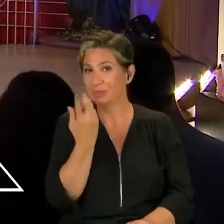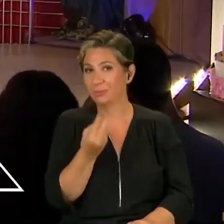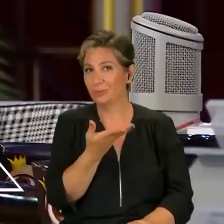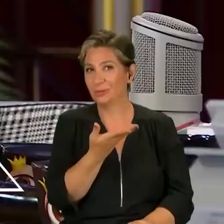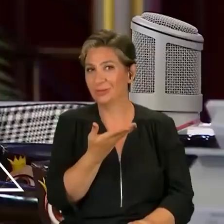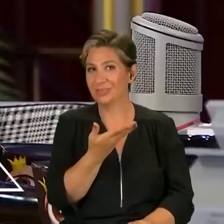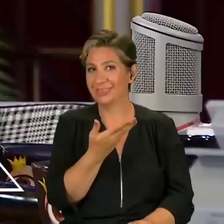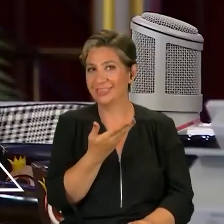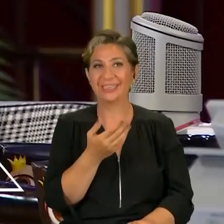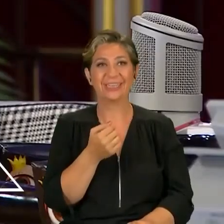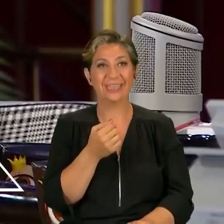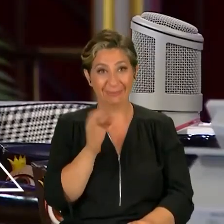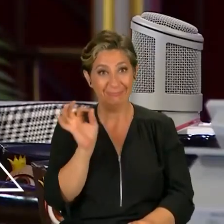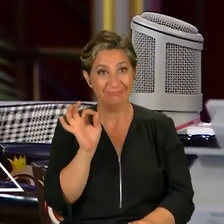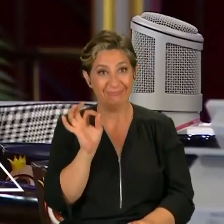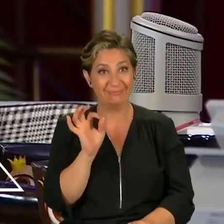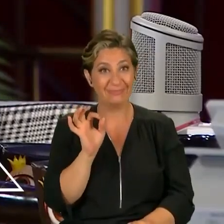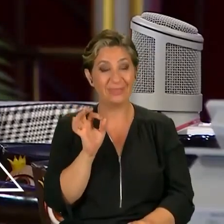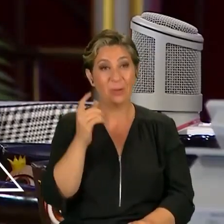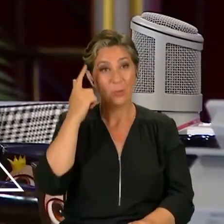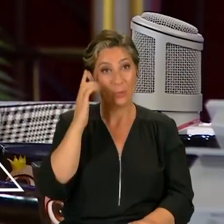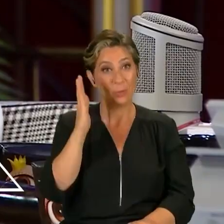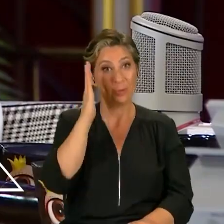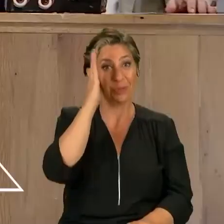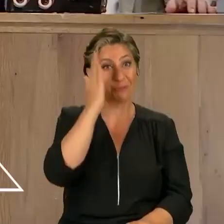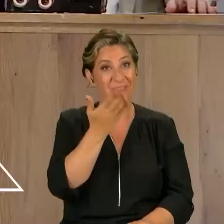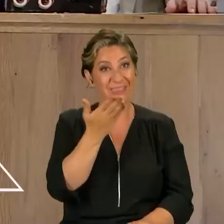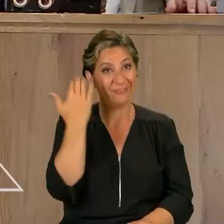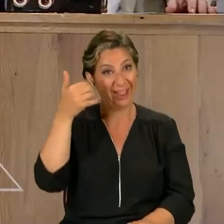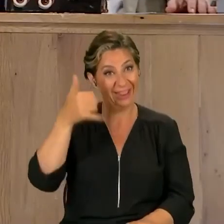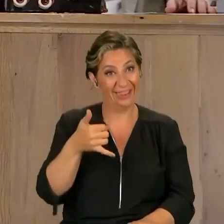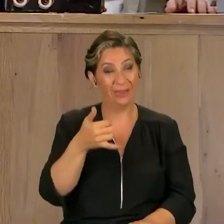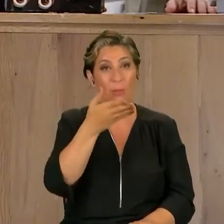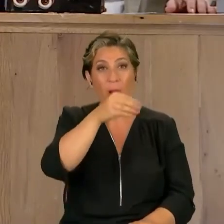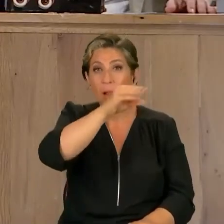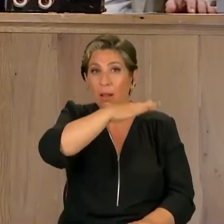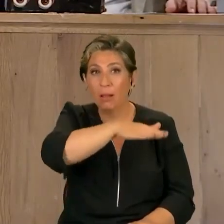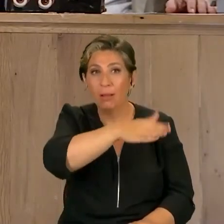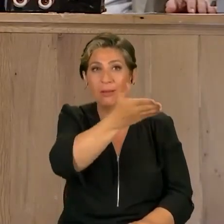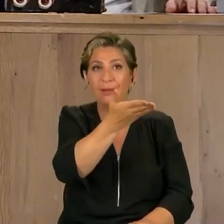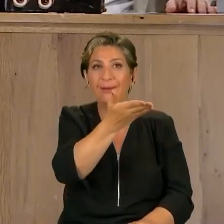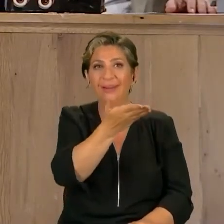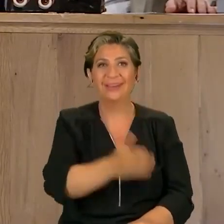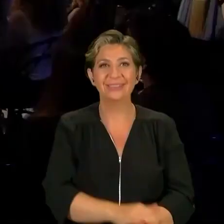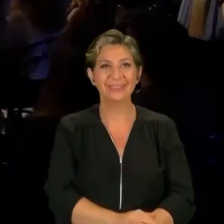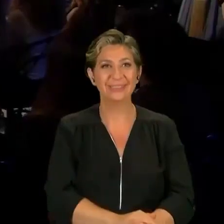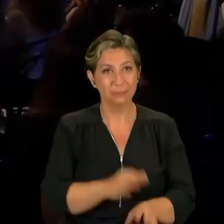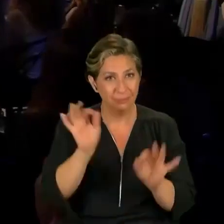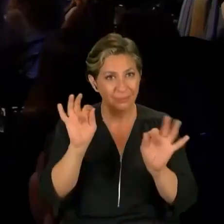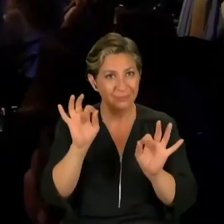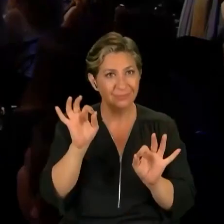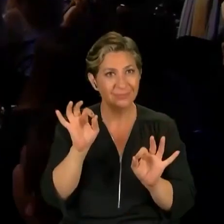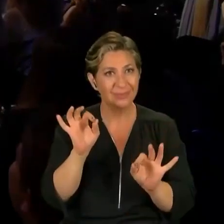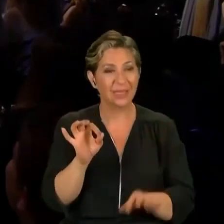şey olmuş ayol buna. Teşekkür ederim. Ha? Değil mi? Boyun filan da uzamış herhalde. Keşke. Bu küçücük değil miydi ayol? Değil